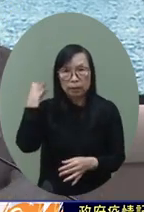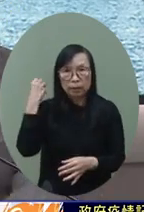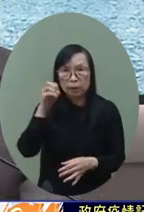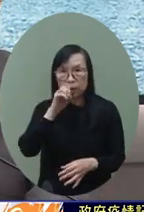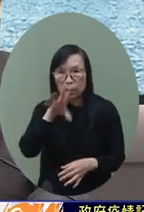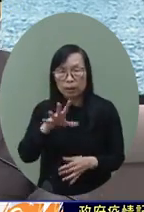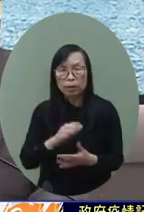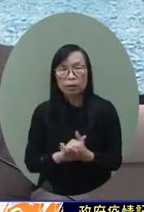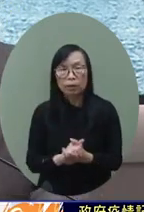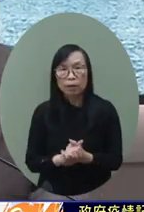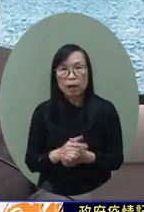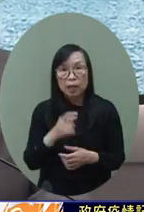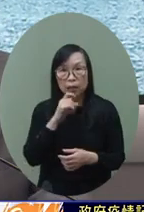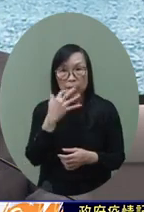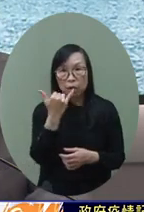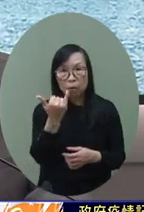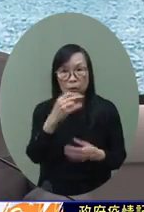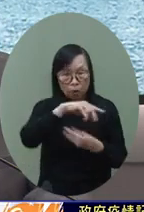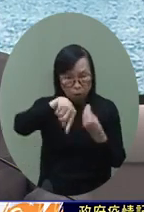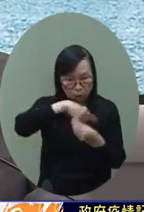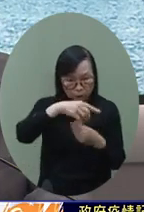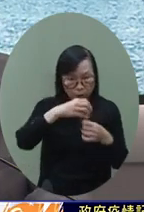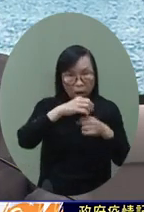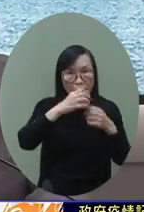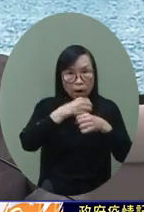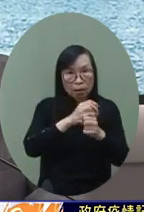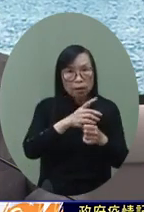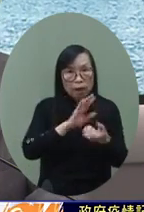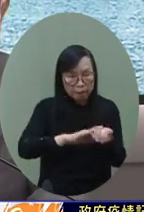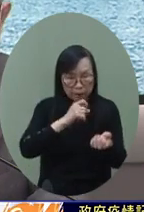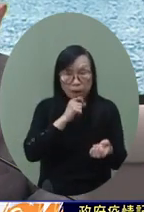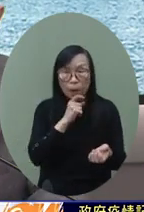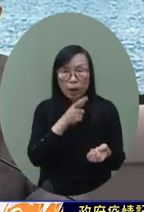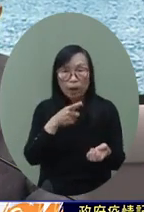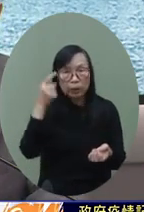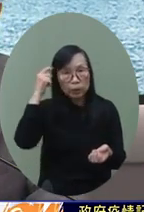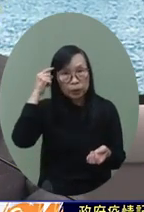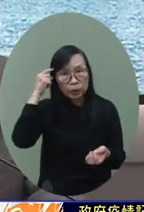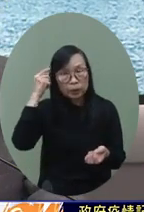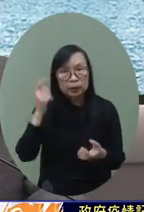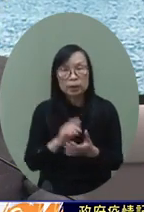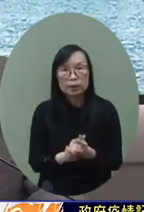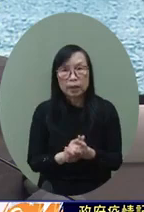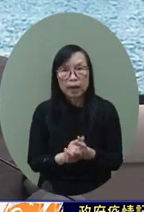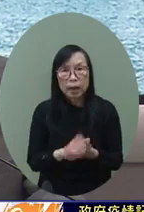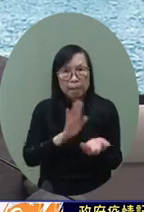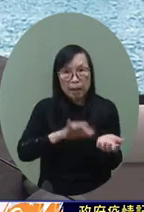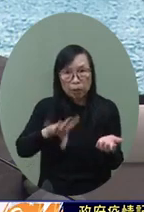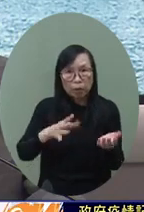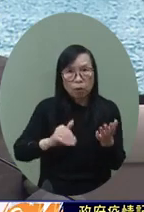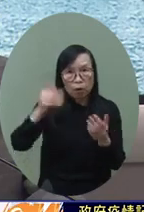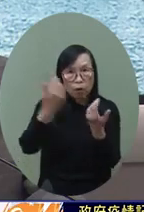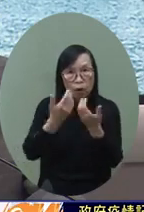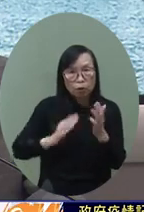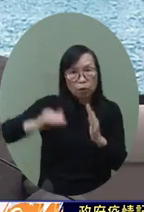咧，就其中有六個嘅環境樣本咧就係陽性嘅。咁以我所知咧，嗰個嘅 CT 值咧應該就高過